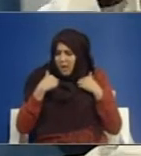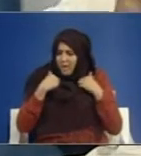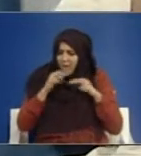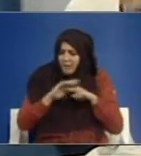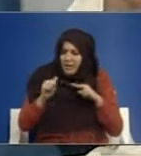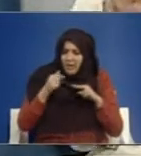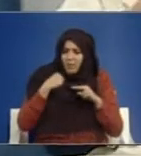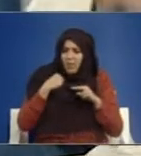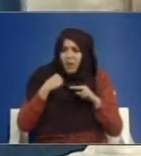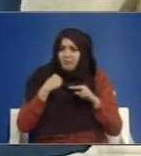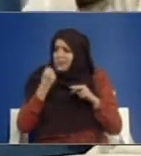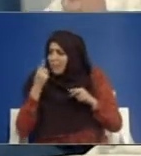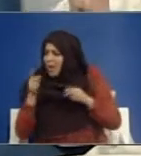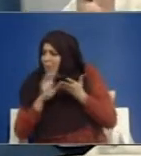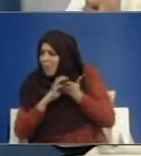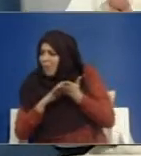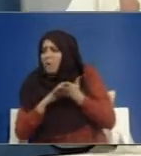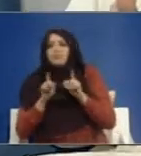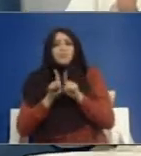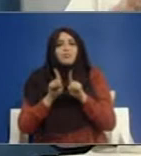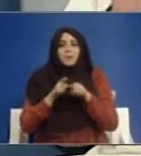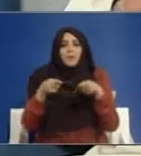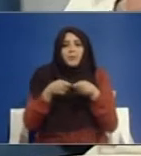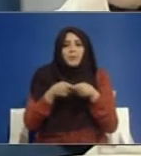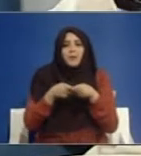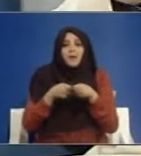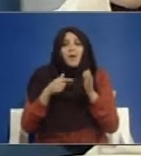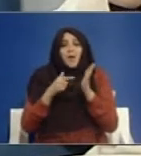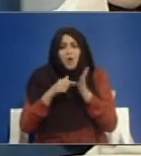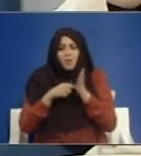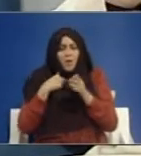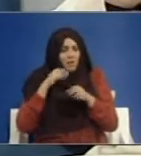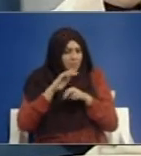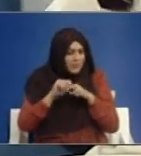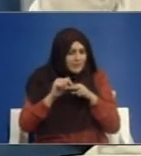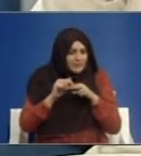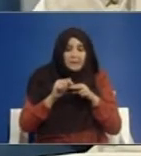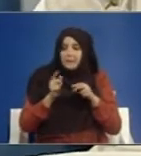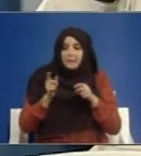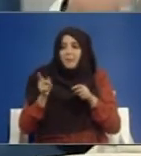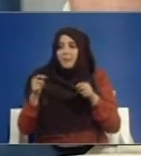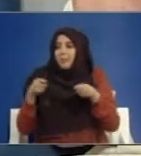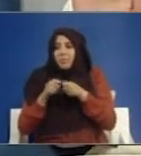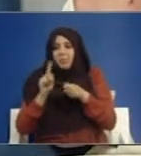ما وافق القرآن امضي، ما خالف احجم. احجم، توقف يعني، توقف.